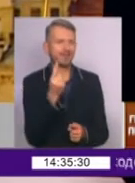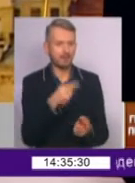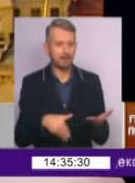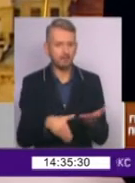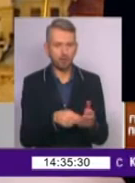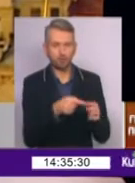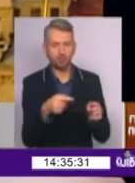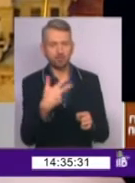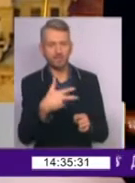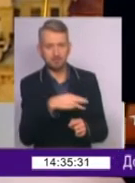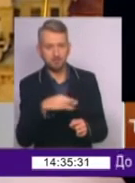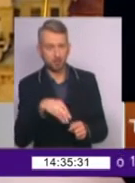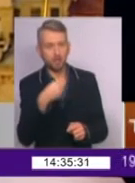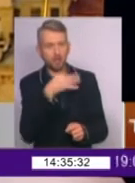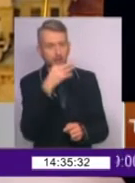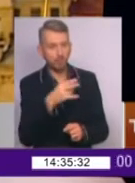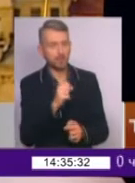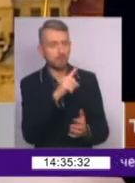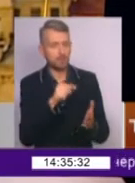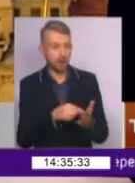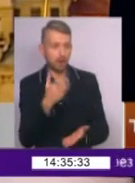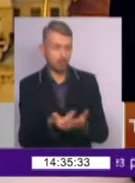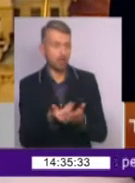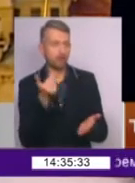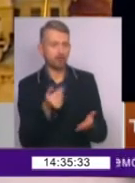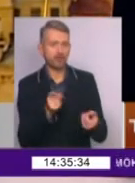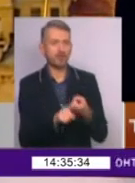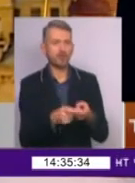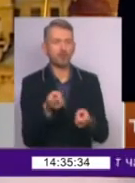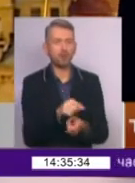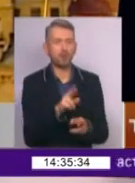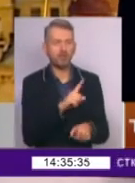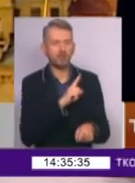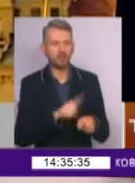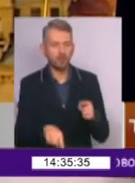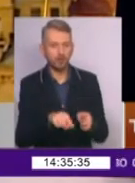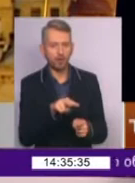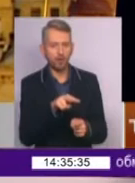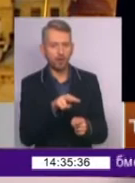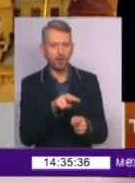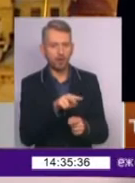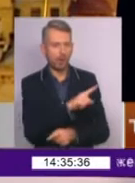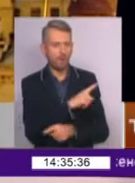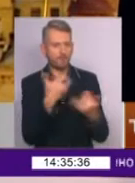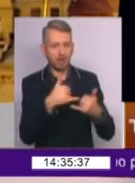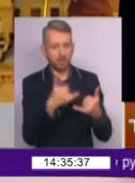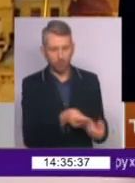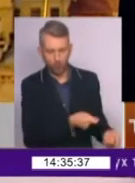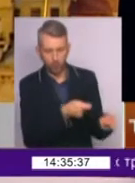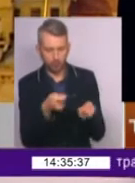протягом 30 хвилин дасть відповідь на питання, можливо, і раніше. Тобто залежить від того, як швидко ліквор до лабораторії дійде і його